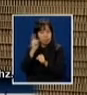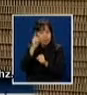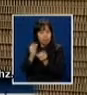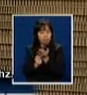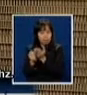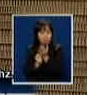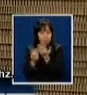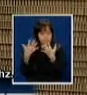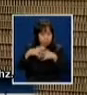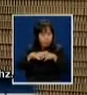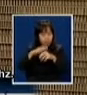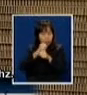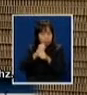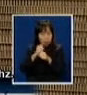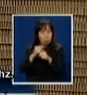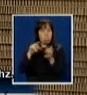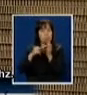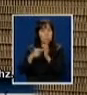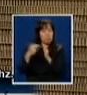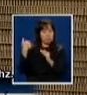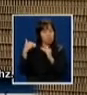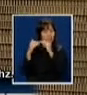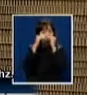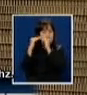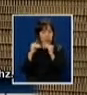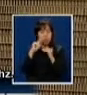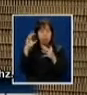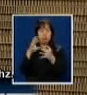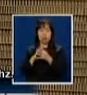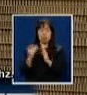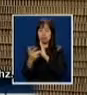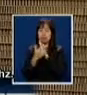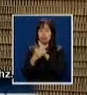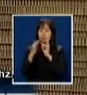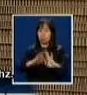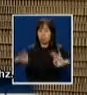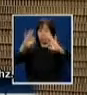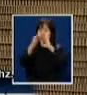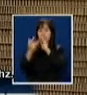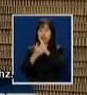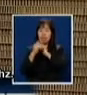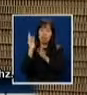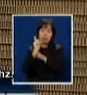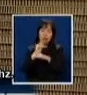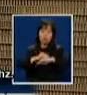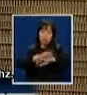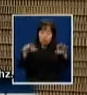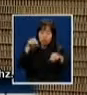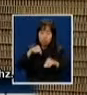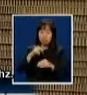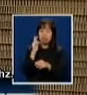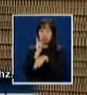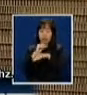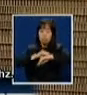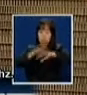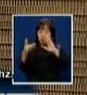มีความพอดีมากยิ่งขึ้นนะครับโดยเฉพาะที่มีปัญหาของสื่ออินเตอร์เน็ตนะครับซึ่งบางครั้งในก็จะมีเสียงร้องเรียน